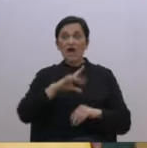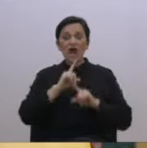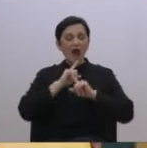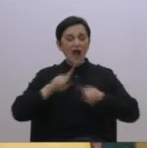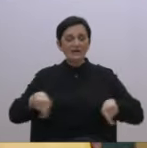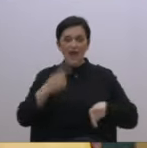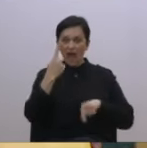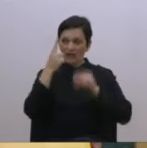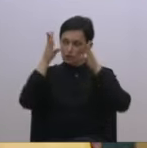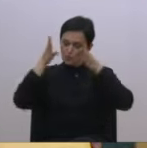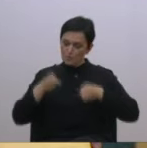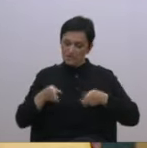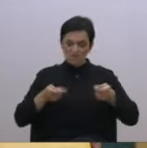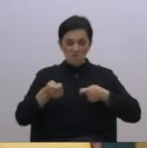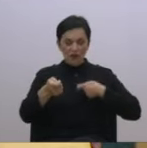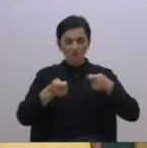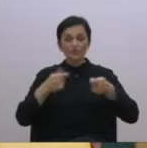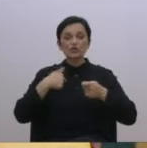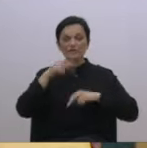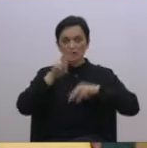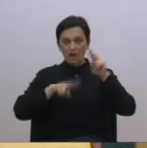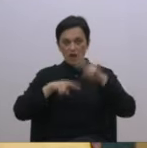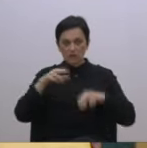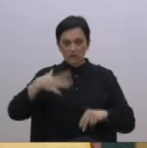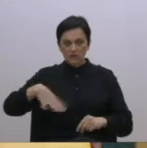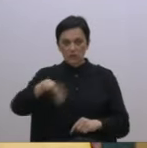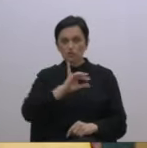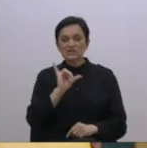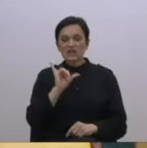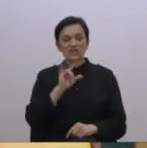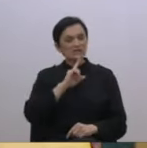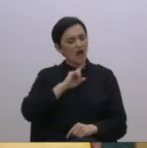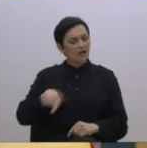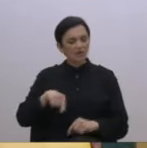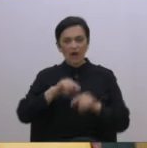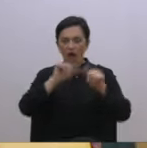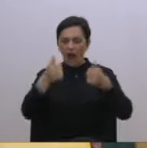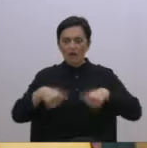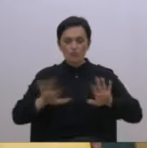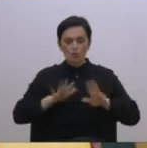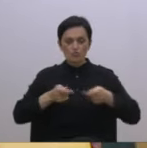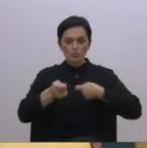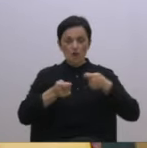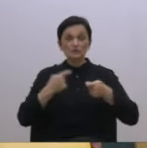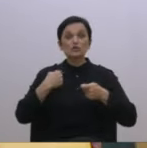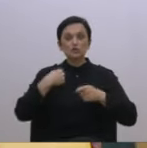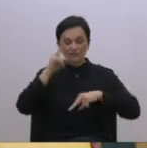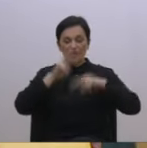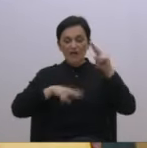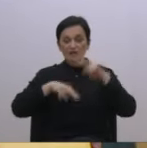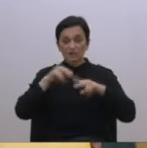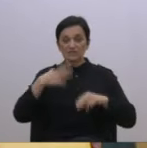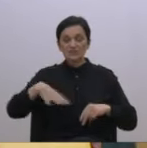იქნებიან ერთპიროვნული მართველები. ჩვენ ავაშენებთ საქართველოს, სადაც არ იქნებიან არაფორმალური მართველები. ჩვენ ავაშენებთ